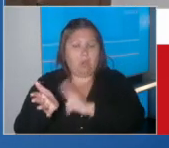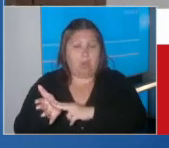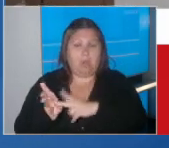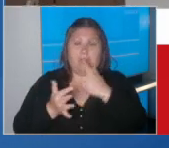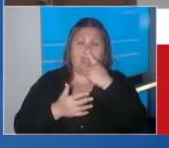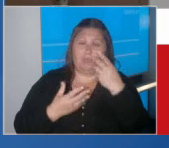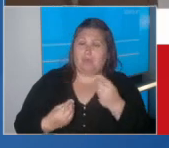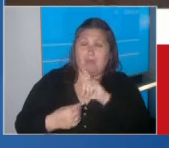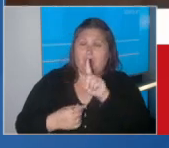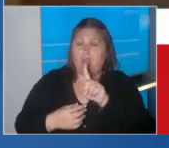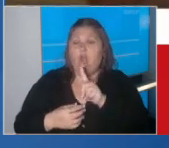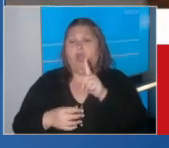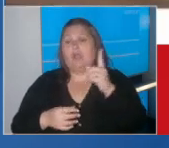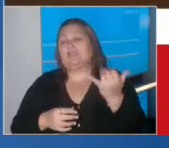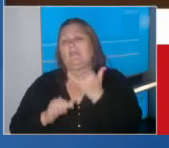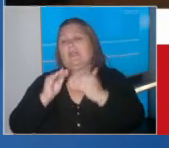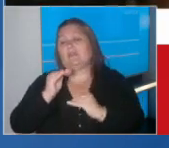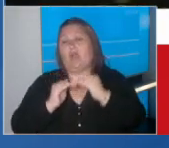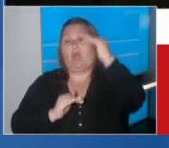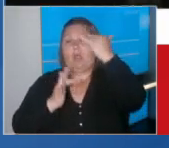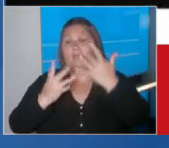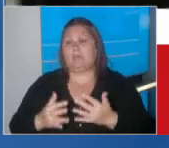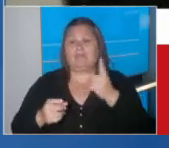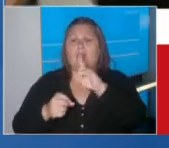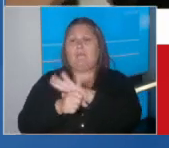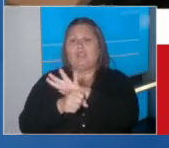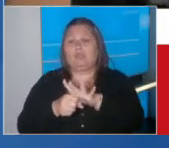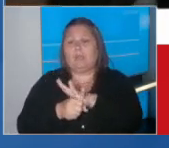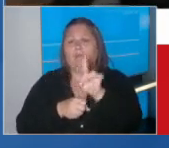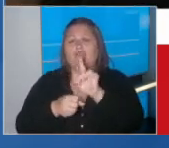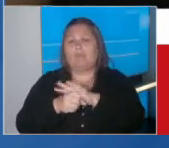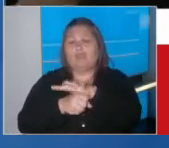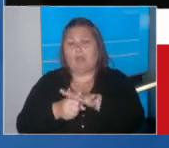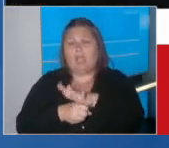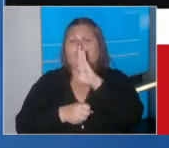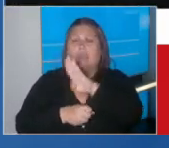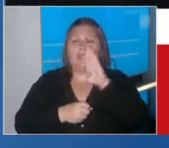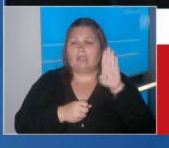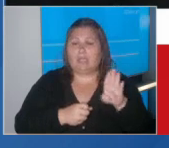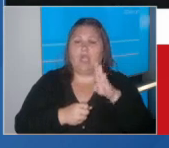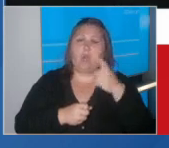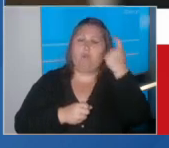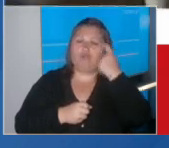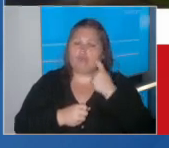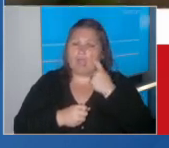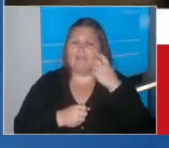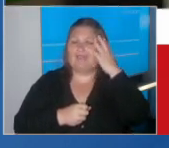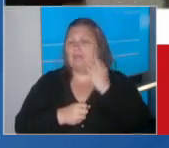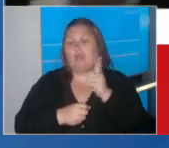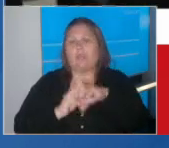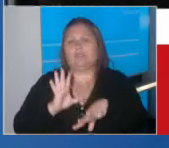אבל המציאות מוכיחה שהם רק עולים במנדטים, זה לא ישפיע. מי שמשוכנע שנתניהו מושחת ונהנתן לא יצביע